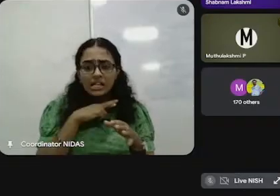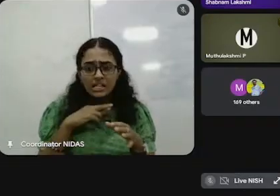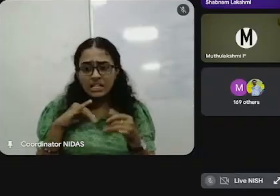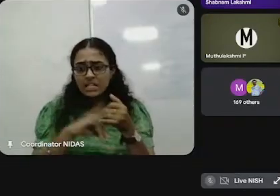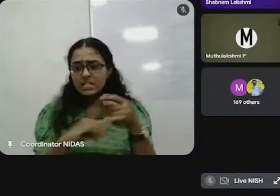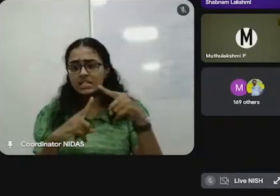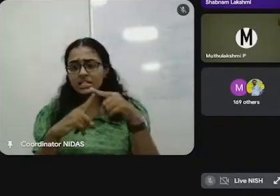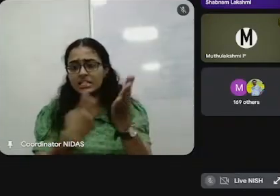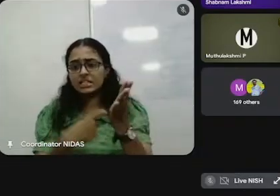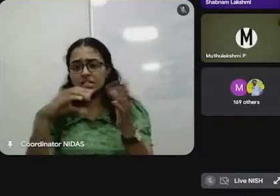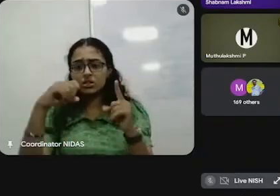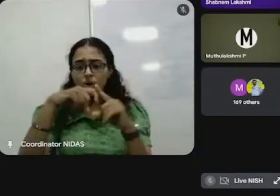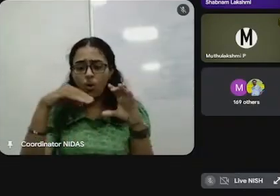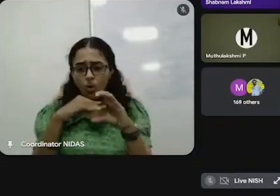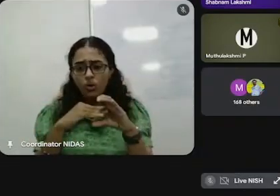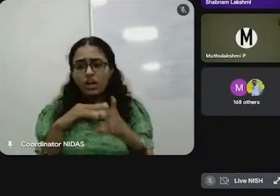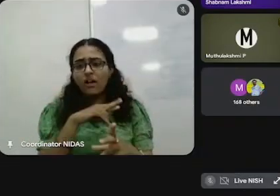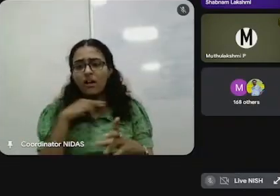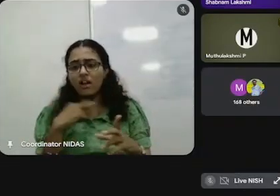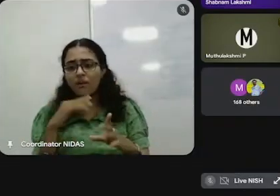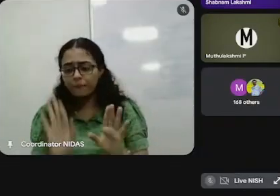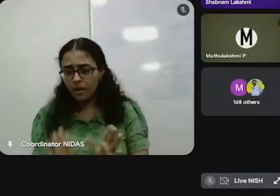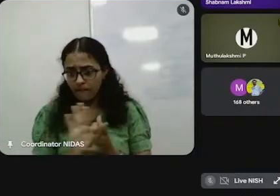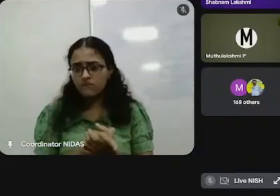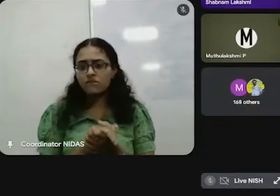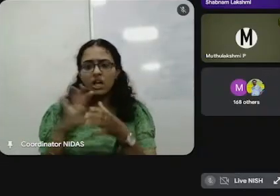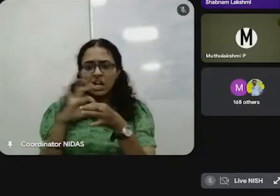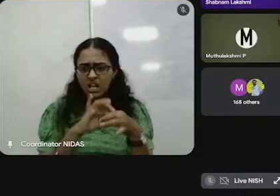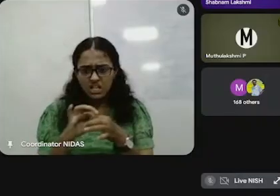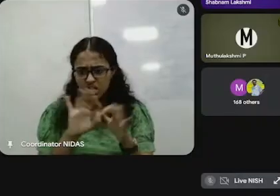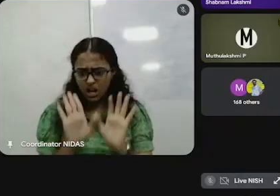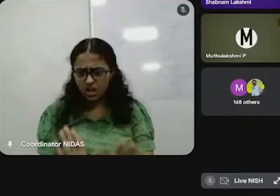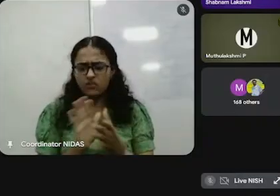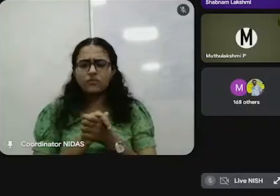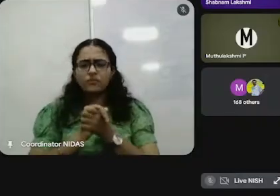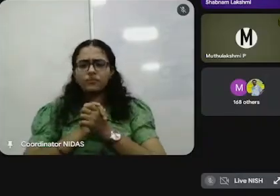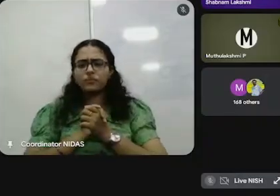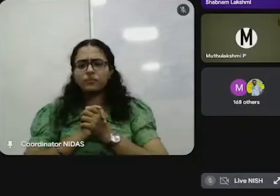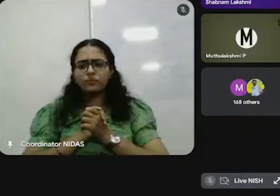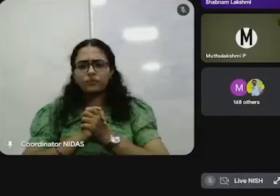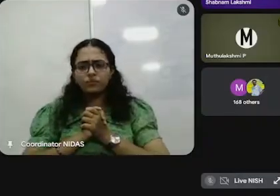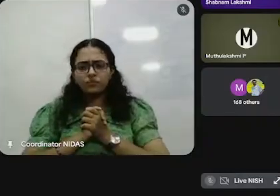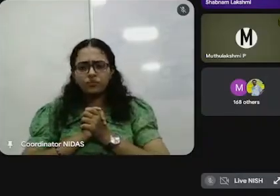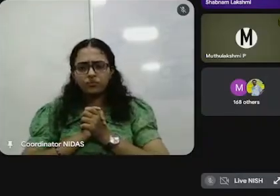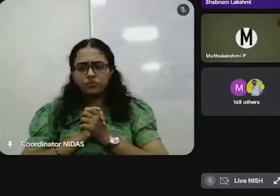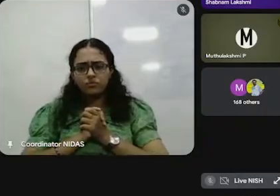ബന്ധമുണ്ടോ, റിലേഷൻഷിപ്പ് ഉണ്ടോ എന്ന് ഇത് ചോദിച്ചിട്ടുള്ളത്. റിലേഷൻ ബിറ്റ്വീൻ റെഗുലർ ഫിസിക്കൽ ആക്ടിവിറ്റി ആൻഡ് റിസ്ക് ഓഫ് സ്ട്രോക്ക്.